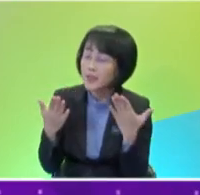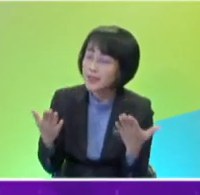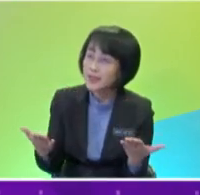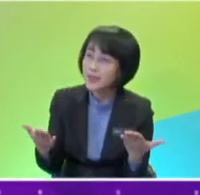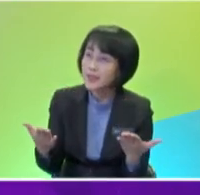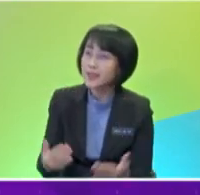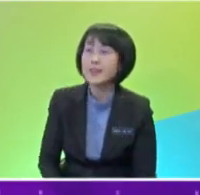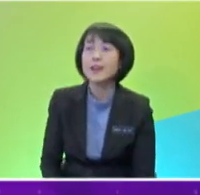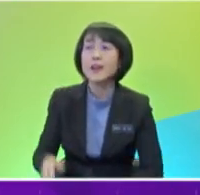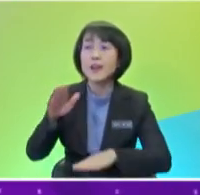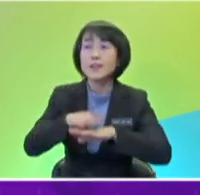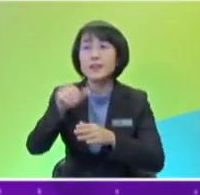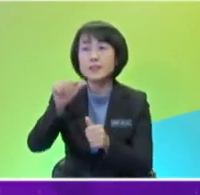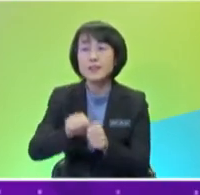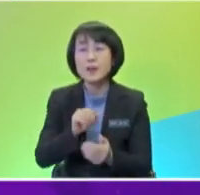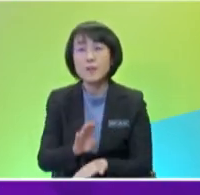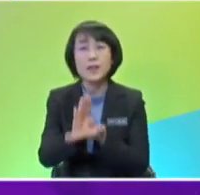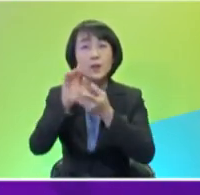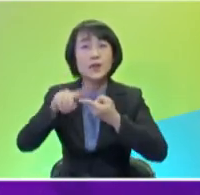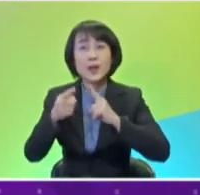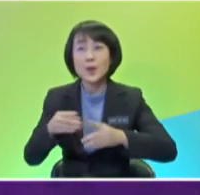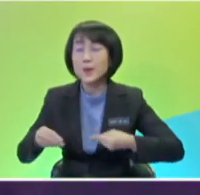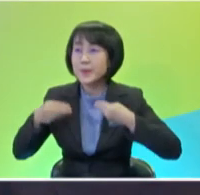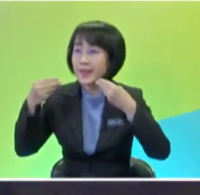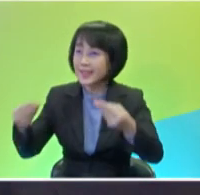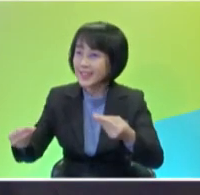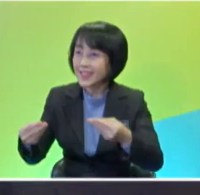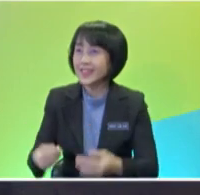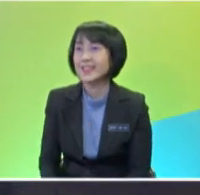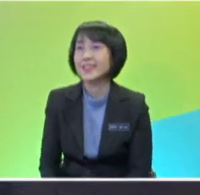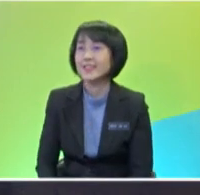di atas setiap bantuan yang diberi sodium hormat